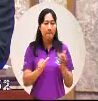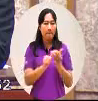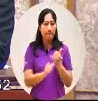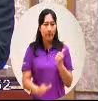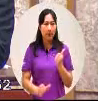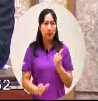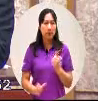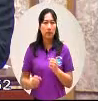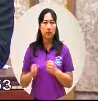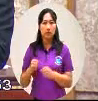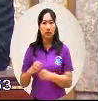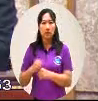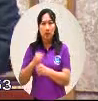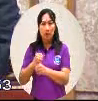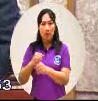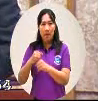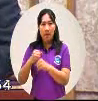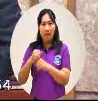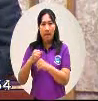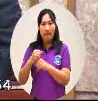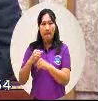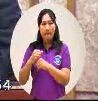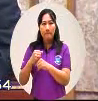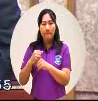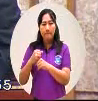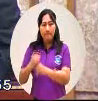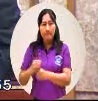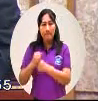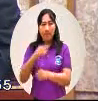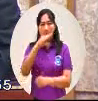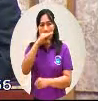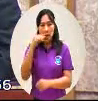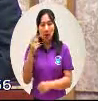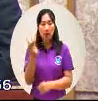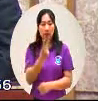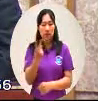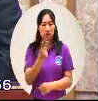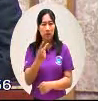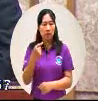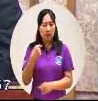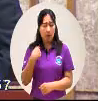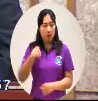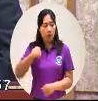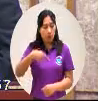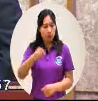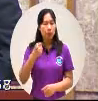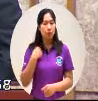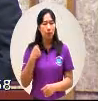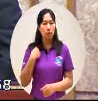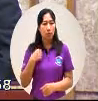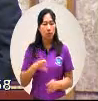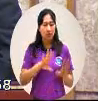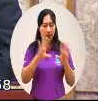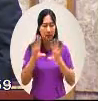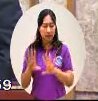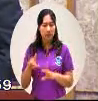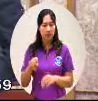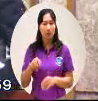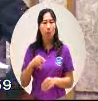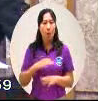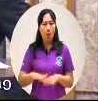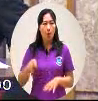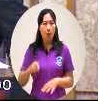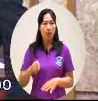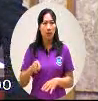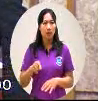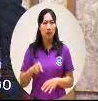这一个托儿所。不过还是要再确认一下，如果是真的是有，我们当然要考虑到孩子他在这个地方这个安全，这个是非